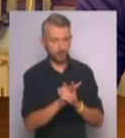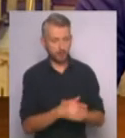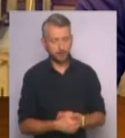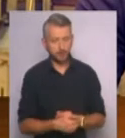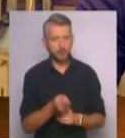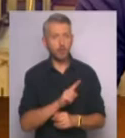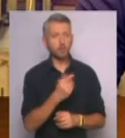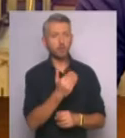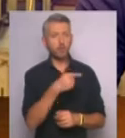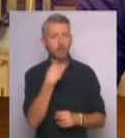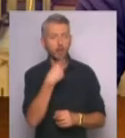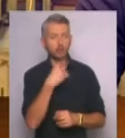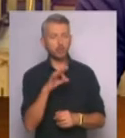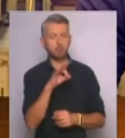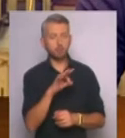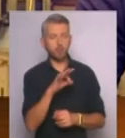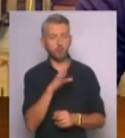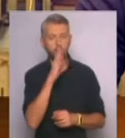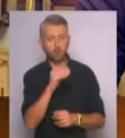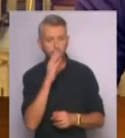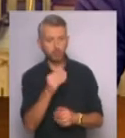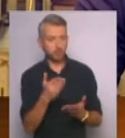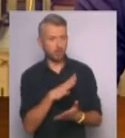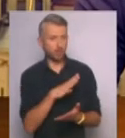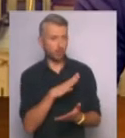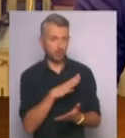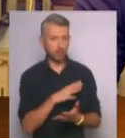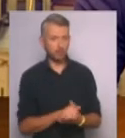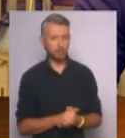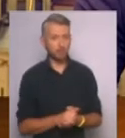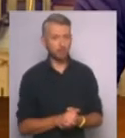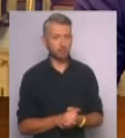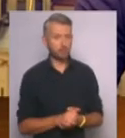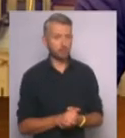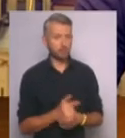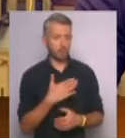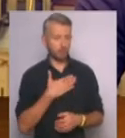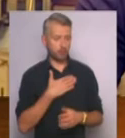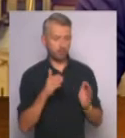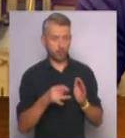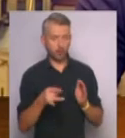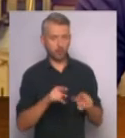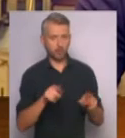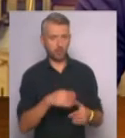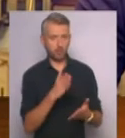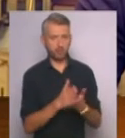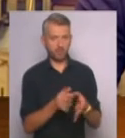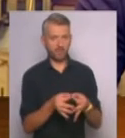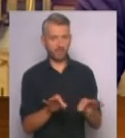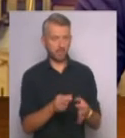що ви кажете про маршрутку, яка була, ну, от в мене в мікрорайоні теж є вільний